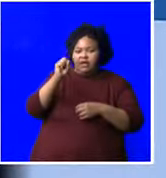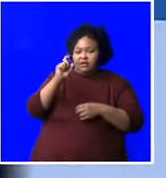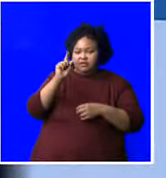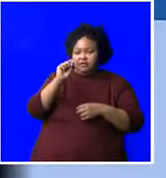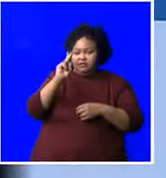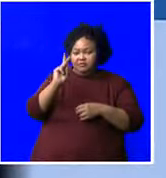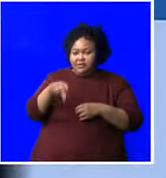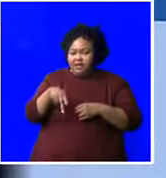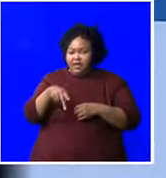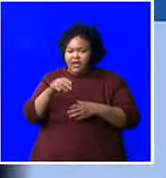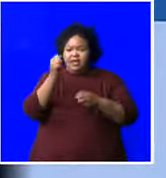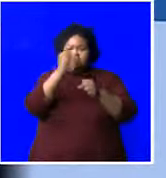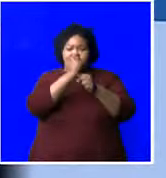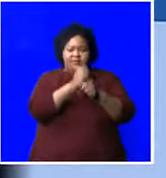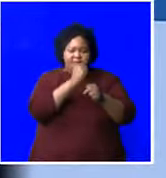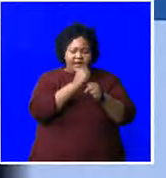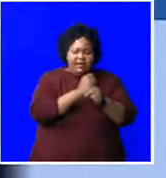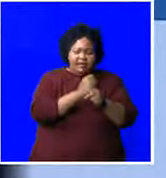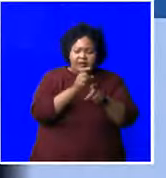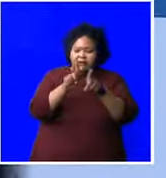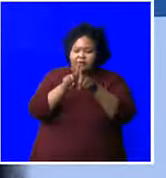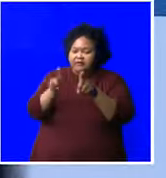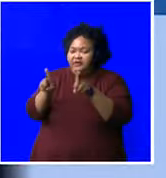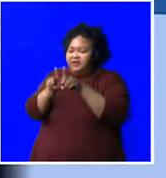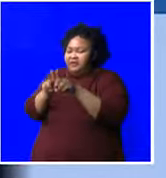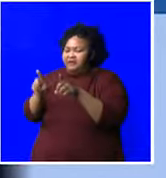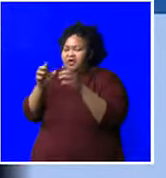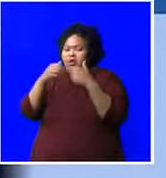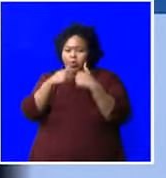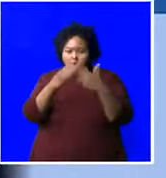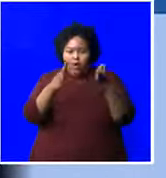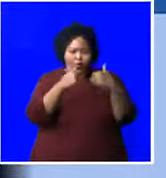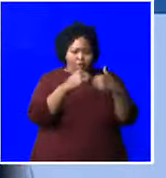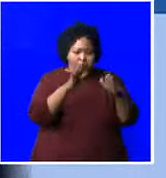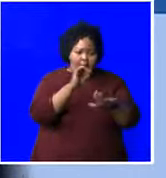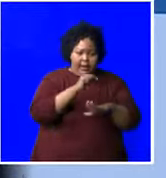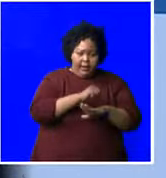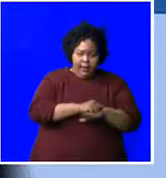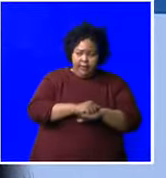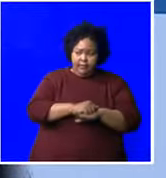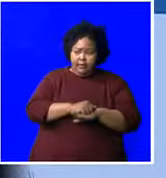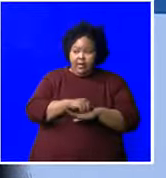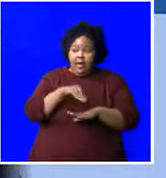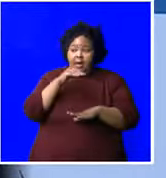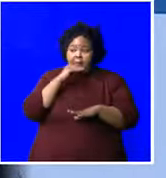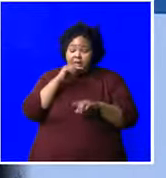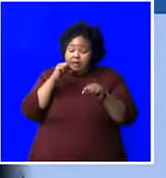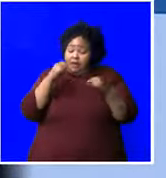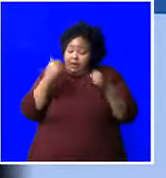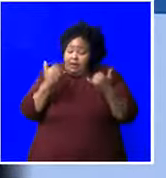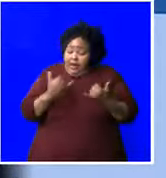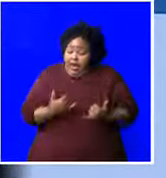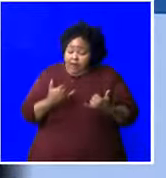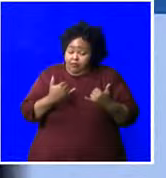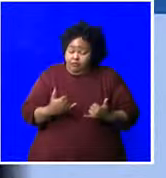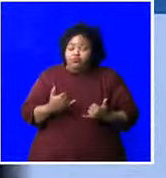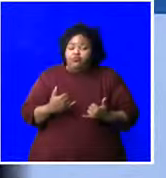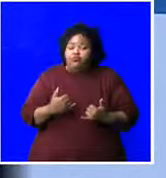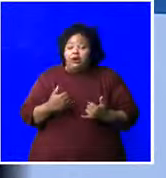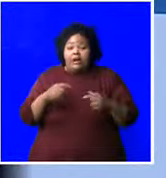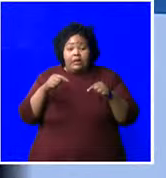yonke imsebenzi lekhona iqhamuka with an ICT based